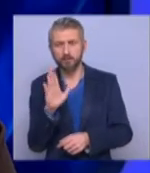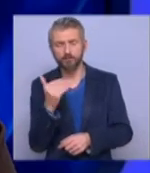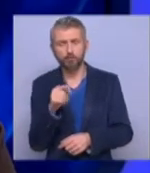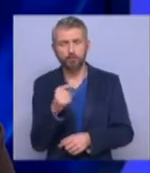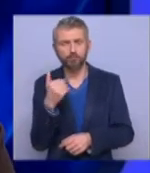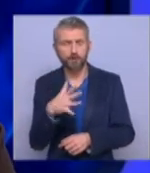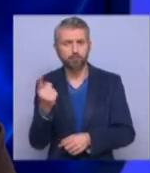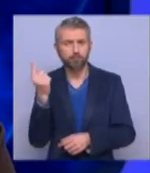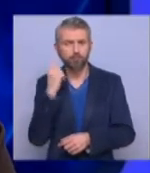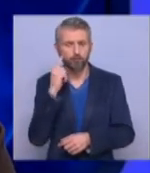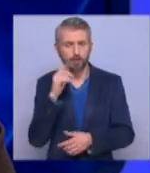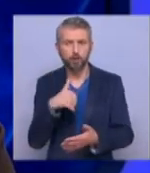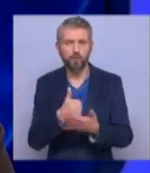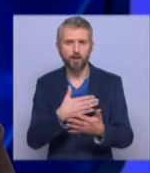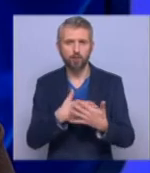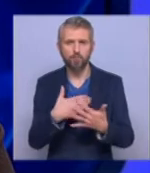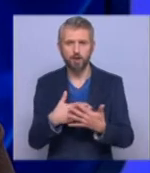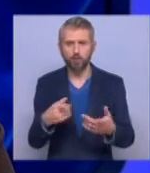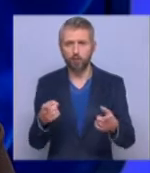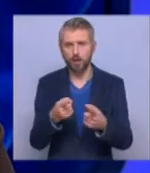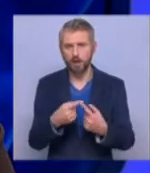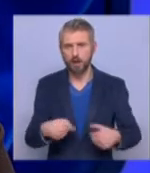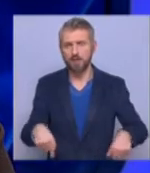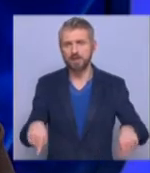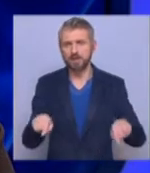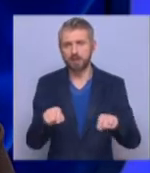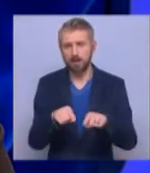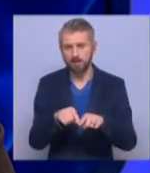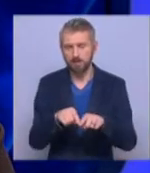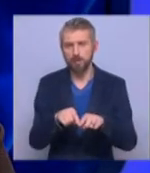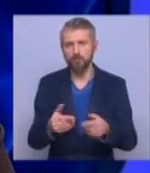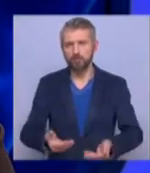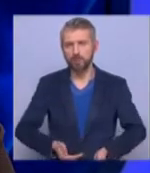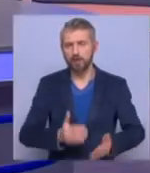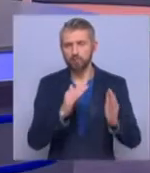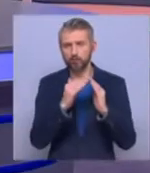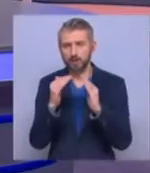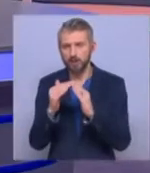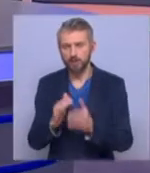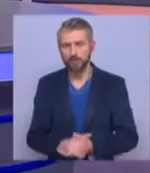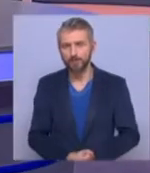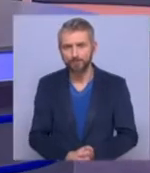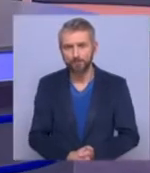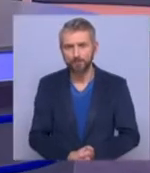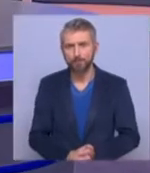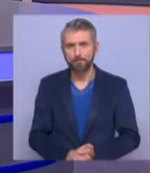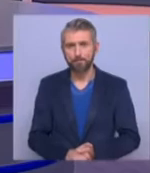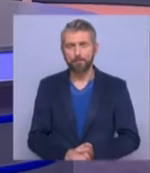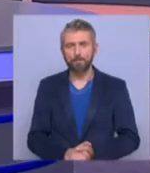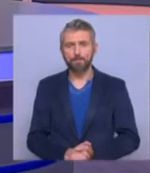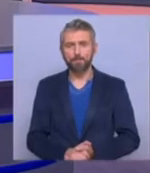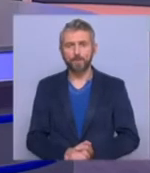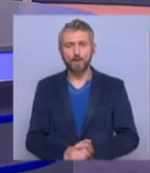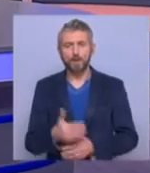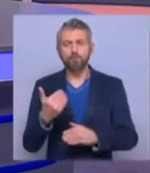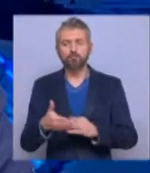почули, голова громадської ініціативи «Європейський вибір Києва», голова Асоціації житлових будинків «Житло-світ». Ну, отак, ну, звичайно. Вже